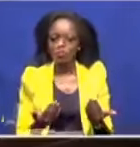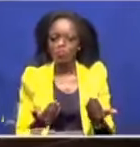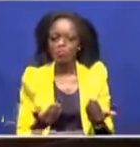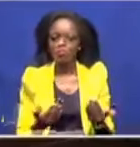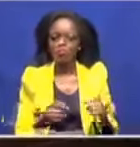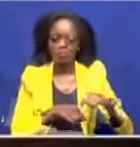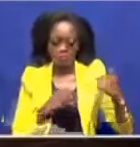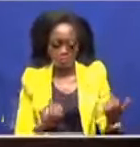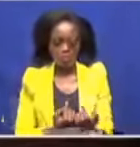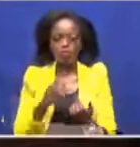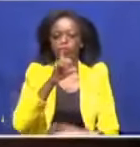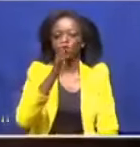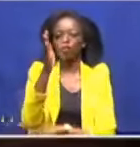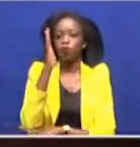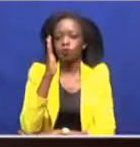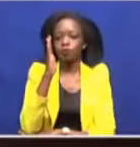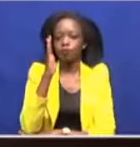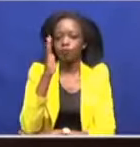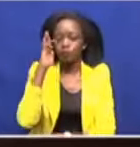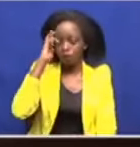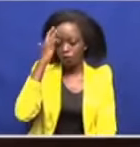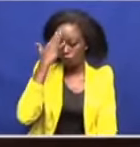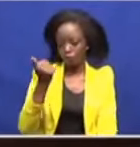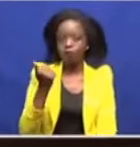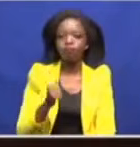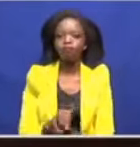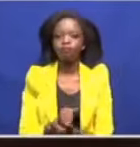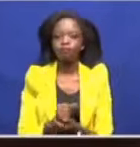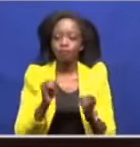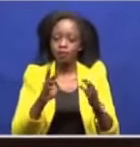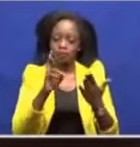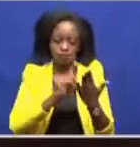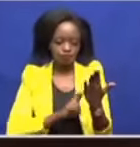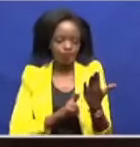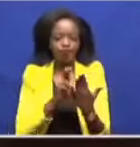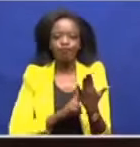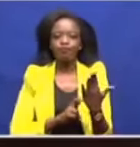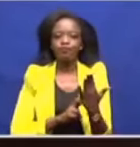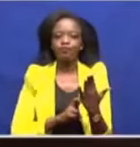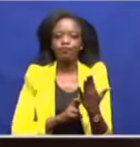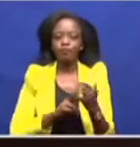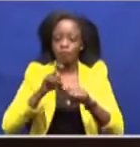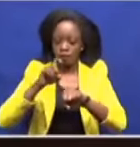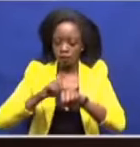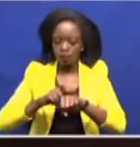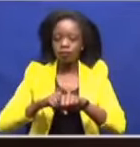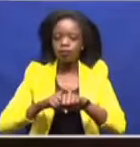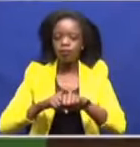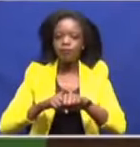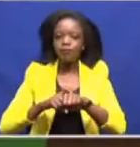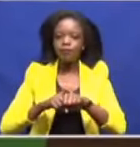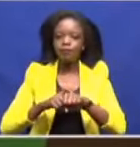Roho wa Mungu. Na ndio maana tunajua ukisoma maandishi, Petro wakati wa